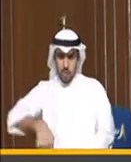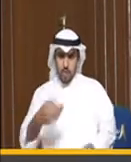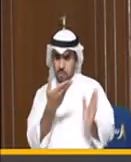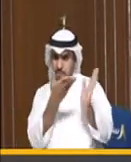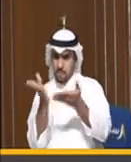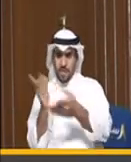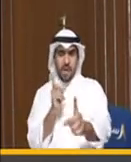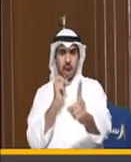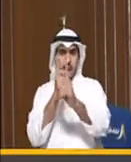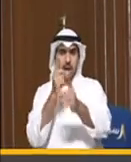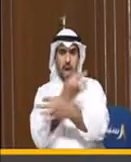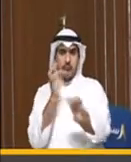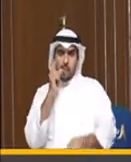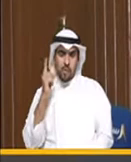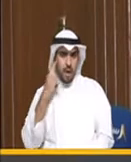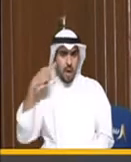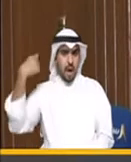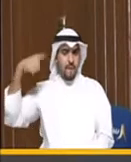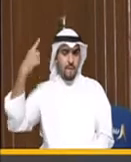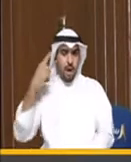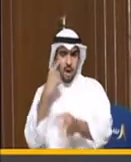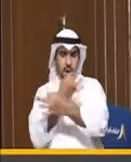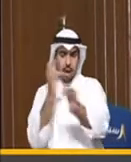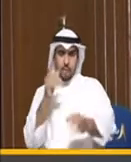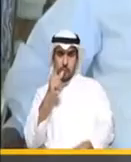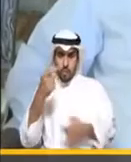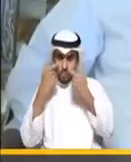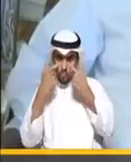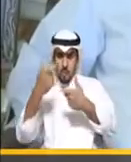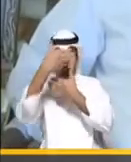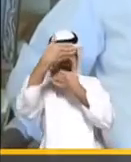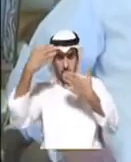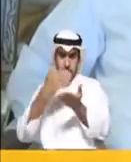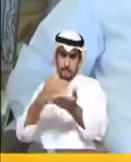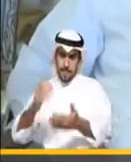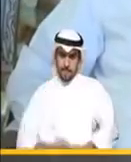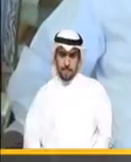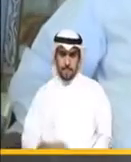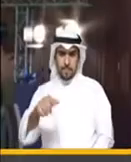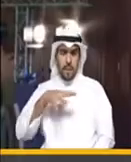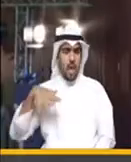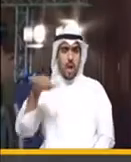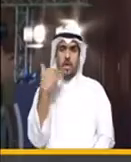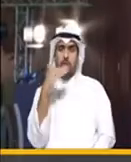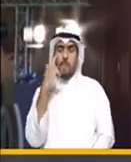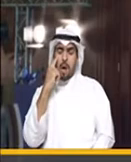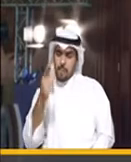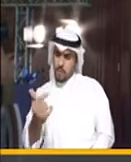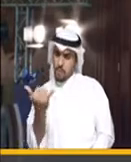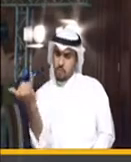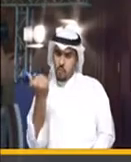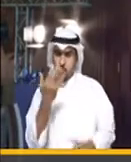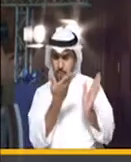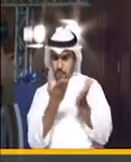والسلام ونبذ أفكار الغلو والتطرف والإرهاب. بروح الشباب نبنيها شعار الملتقى